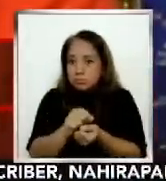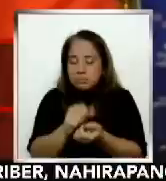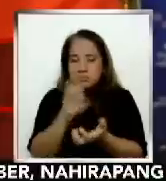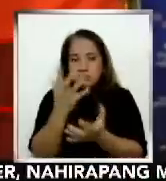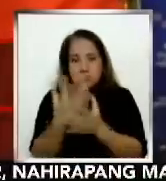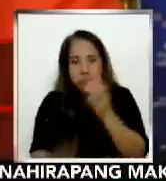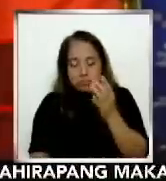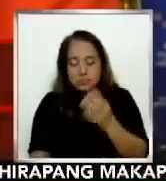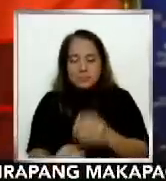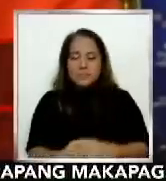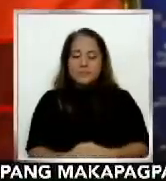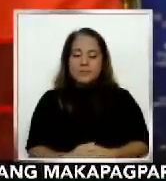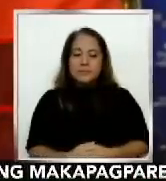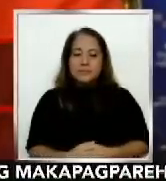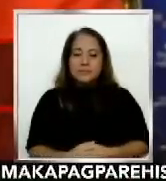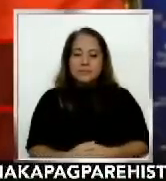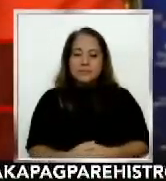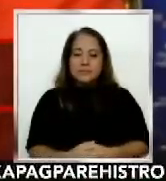Kumuingon kaga.